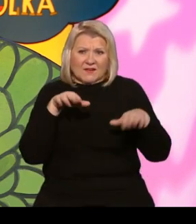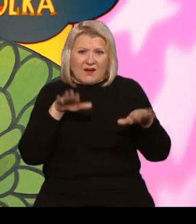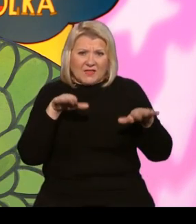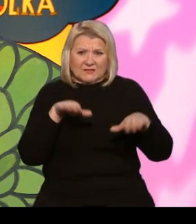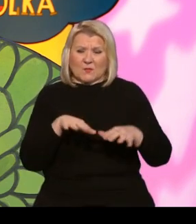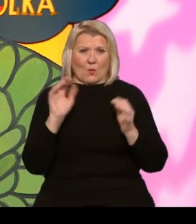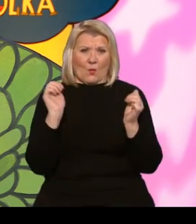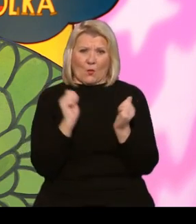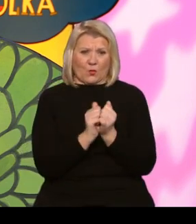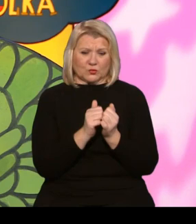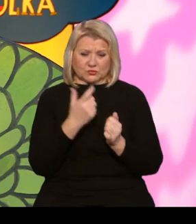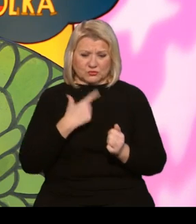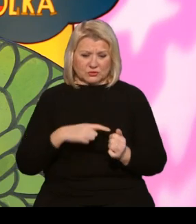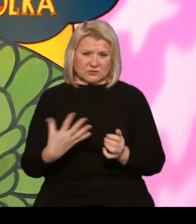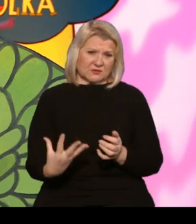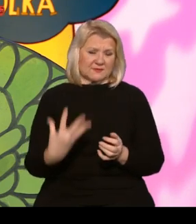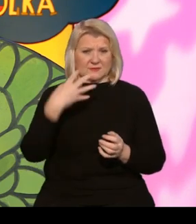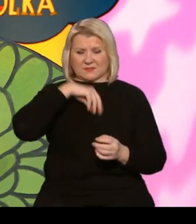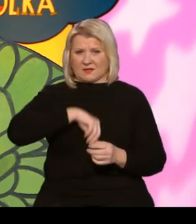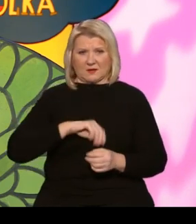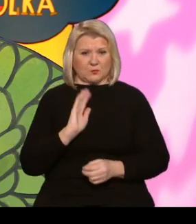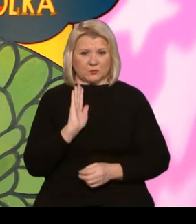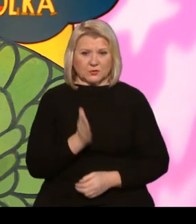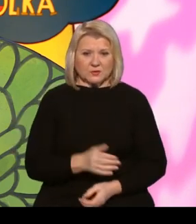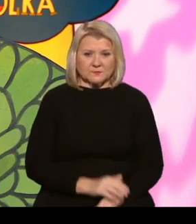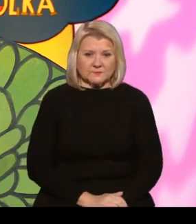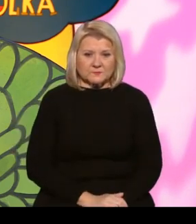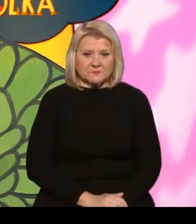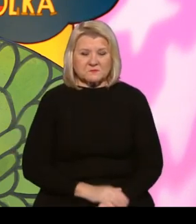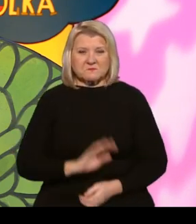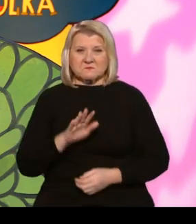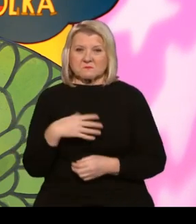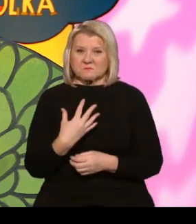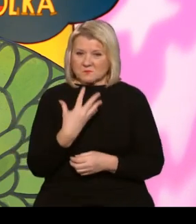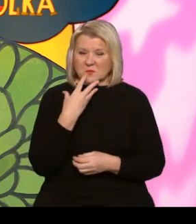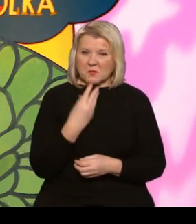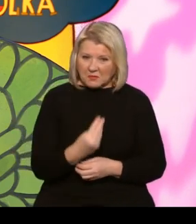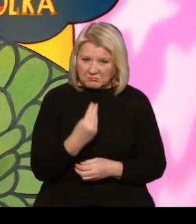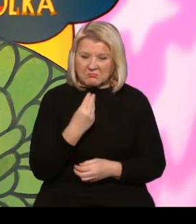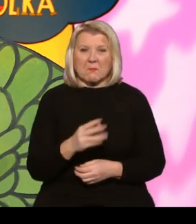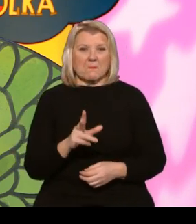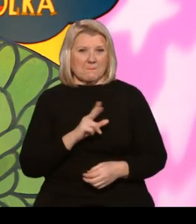sezobne mě jako pták. Mňám, to se